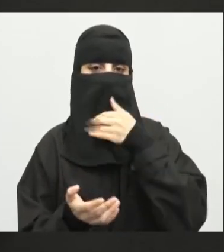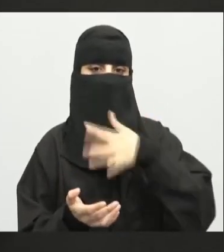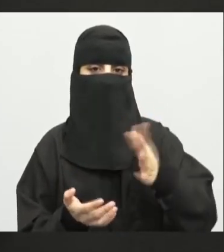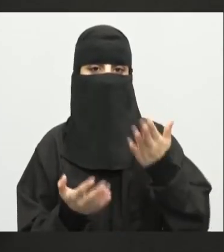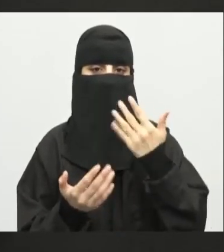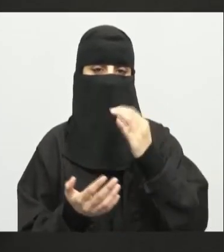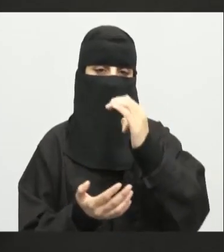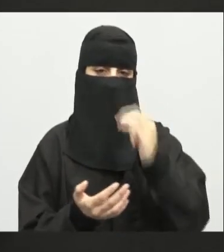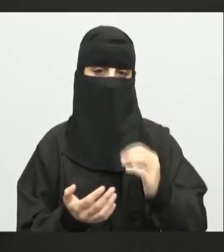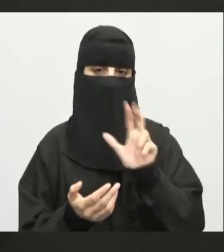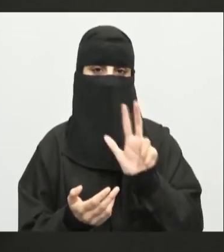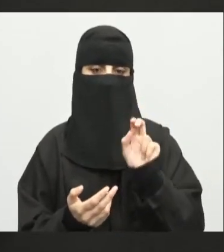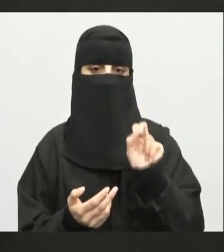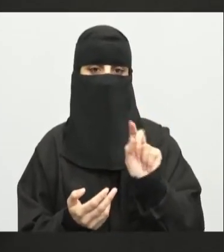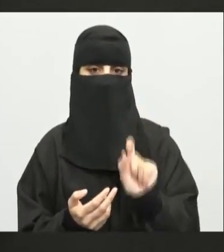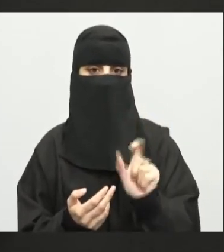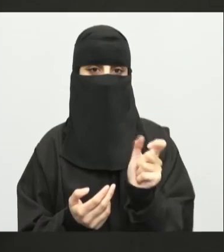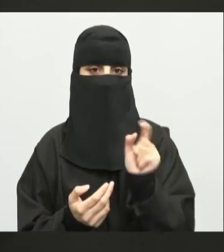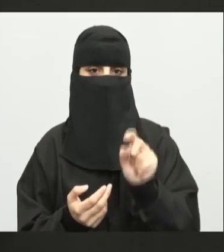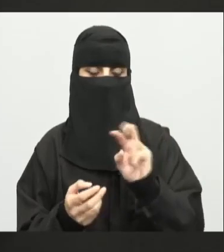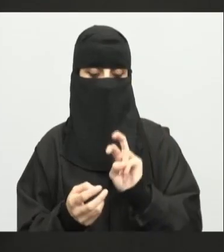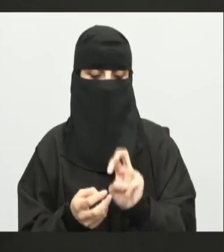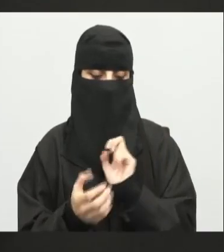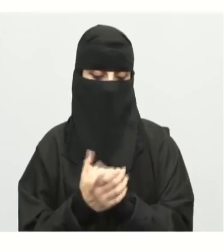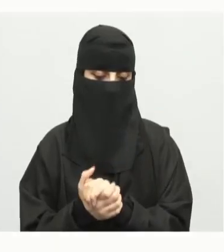نحو 19 كيلو متر